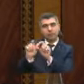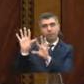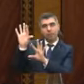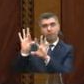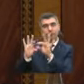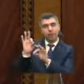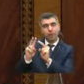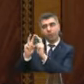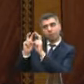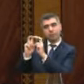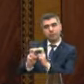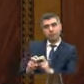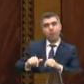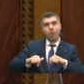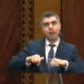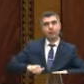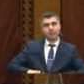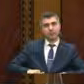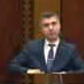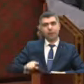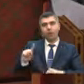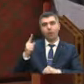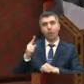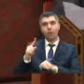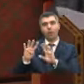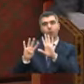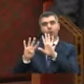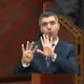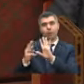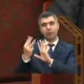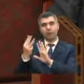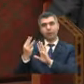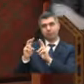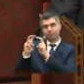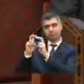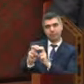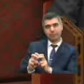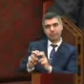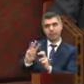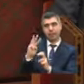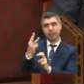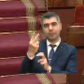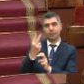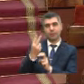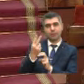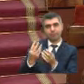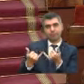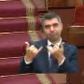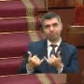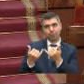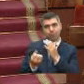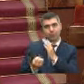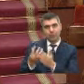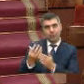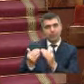عدد الوزارات، وذلك بتجميعها وتركيزها وبدمج بعضها من أجل